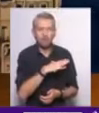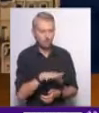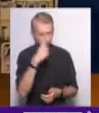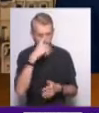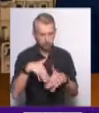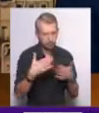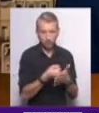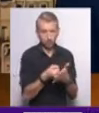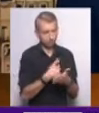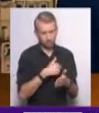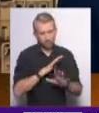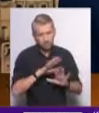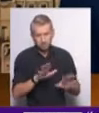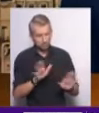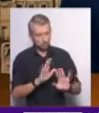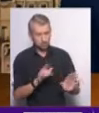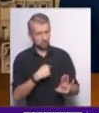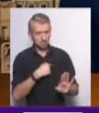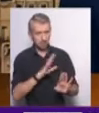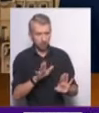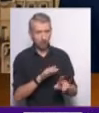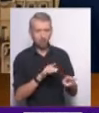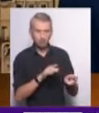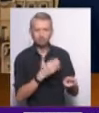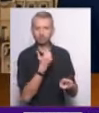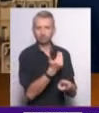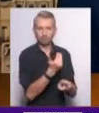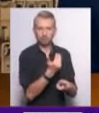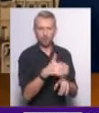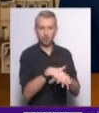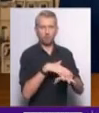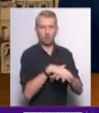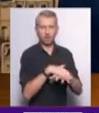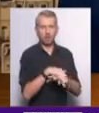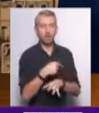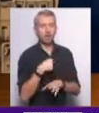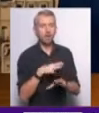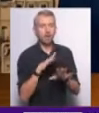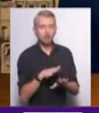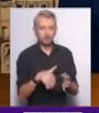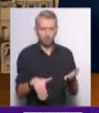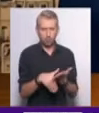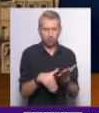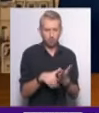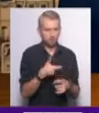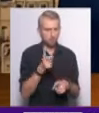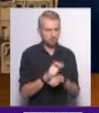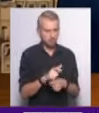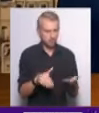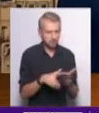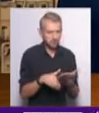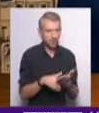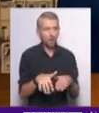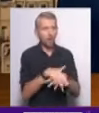боротьби. Ініціатором боротьби була місцева громада. Я лише робив все максимально. Громада